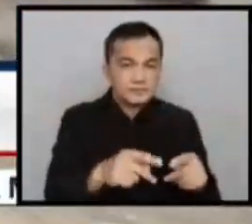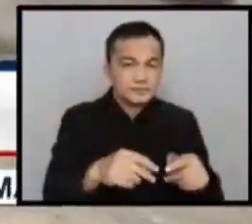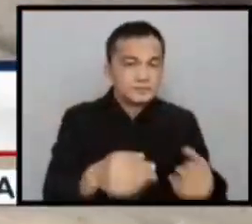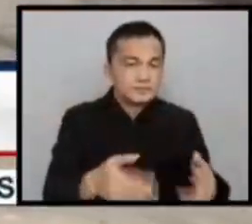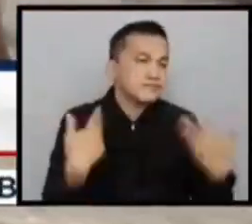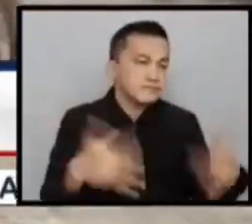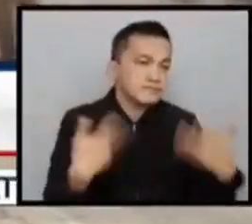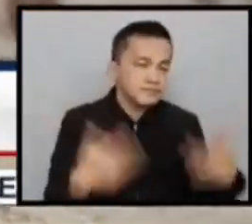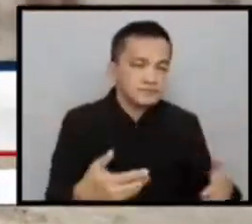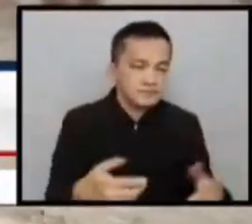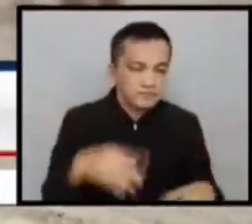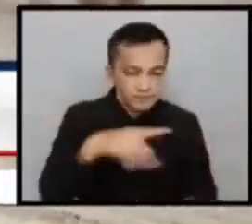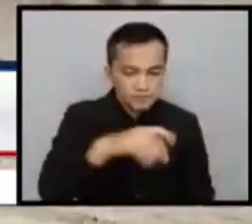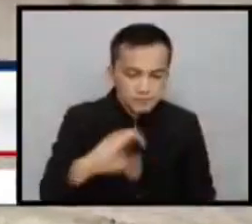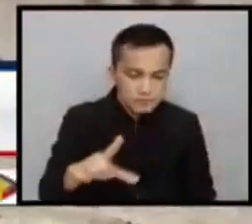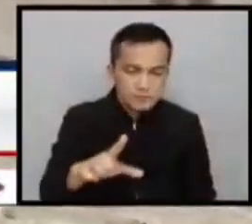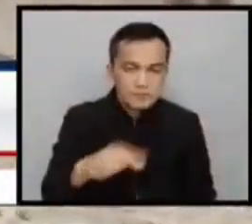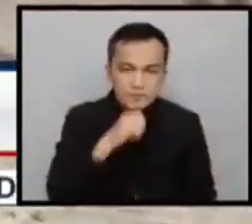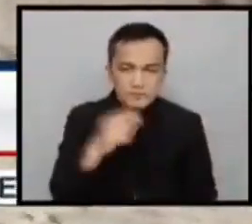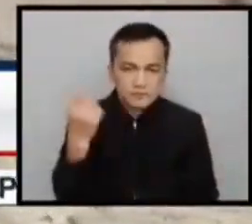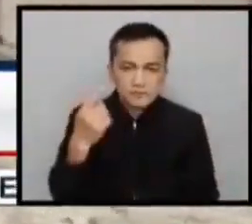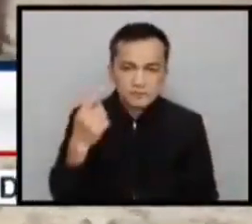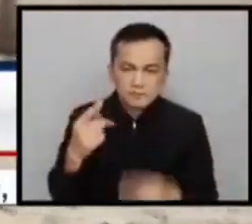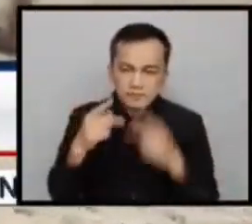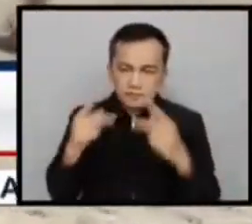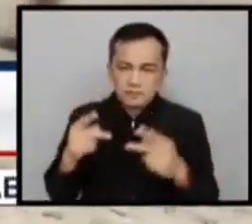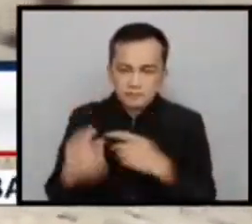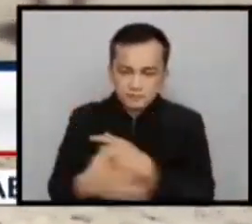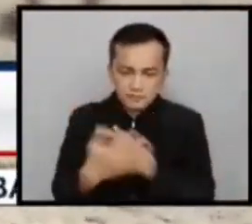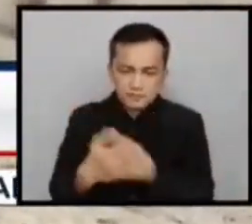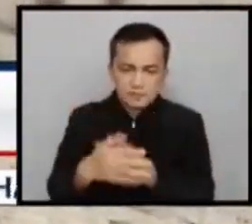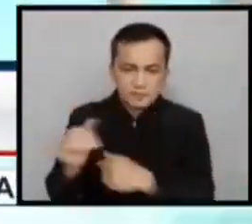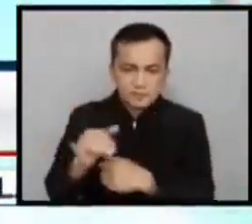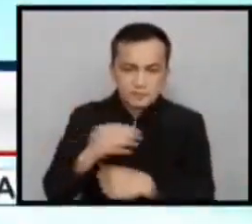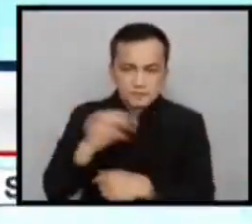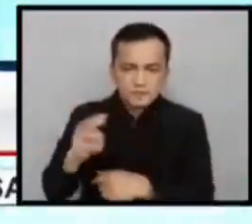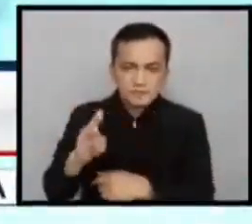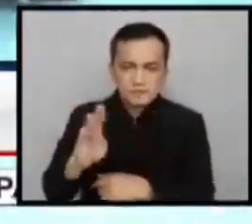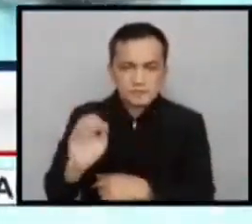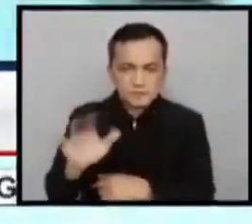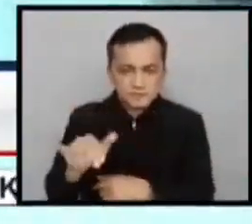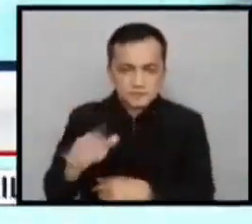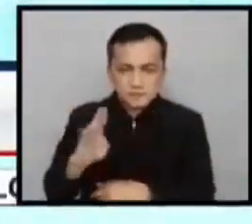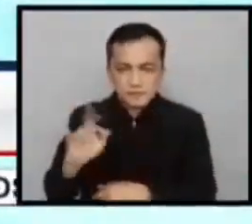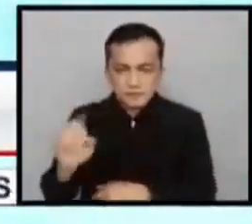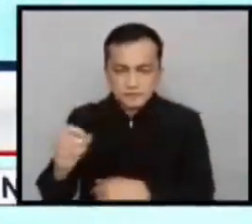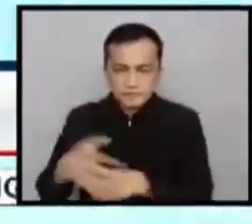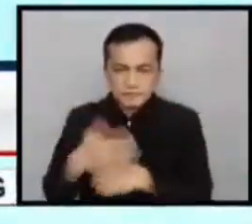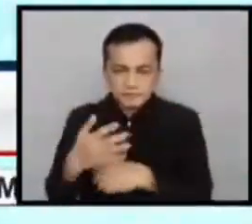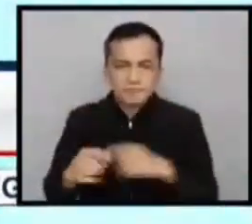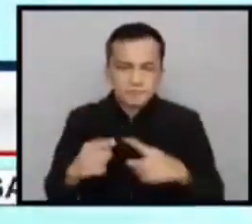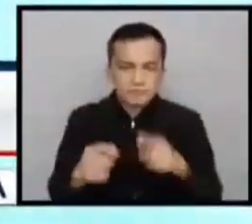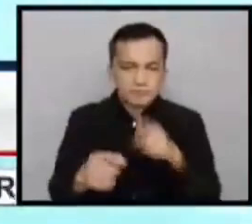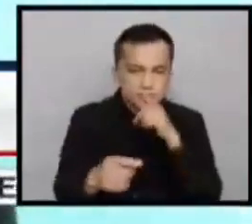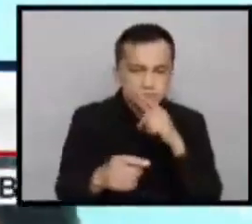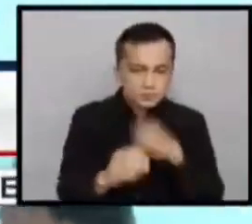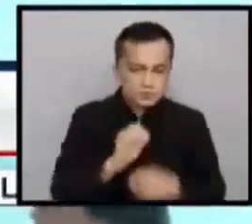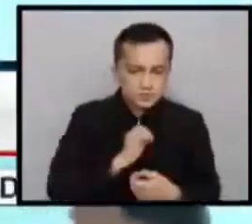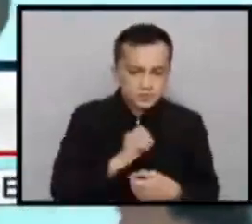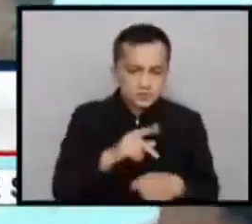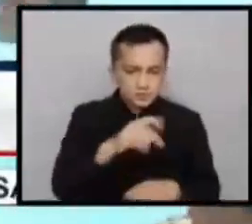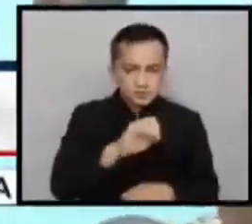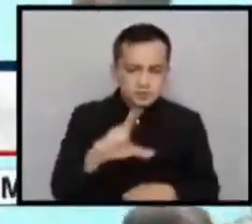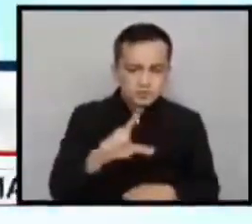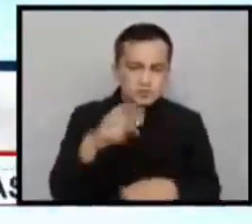hindi lamang sa mga pampublikong beach gaya ng Manila Bay at Baseco Beach, kundi sa mga private-owned pools sa mga resort. Kaya